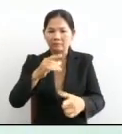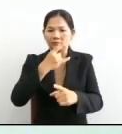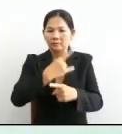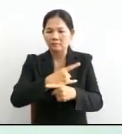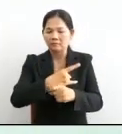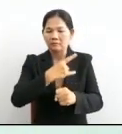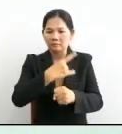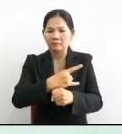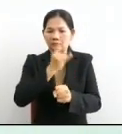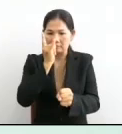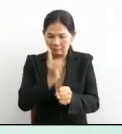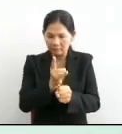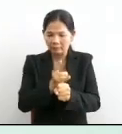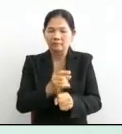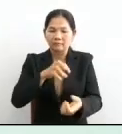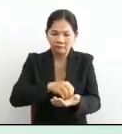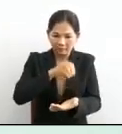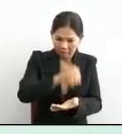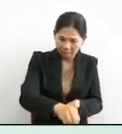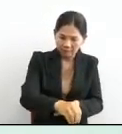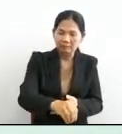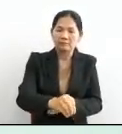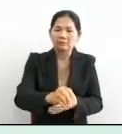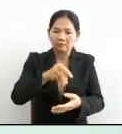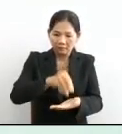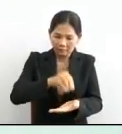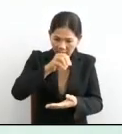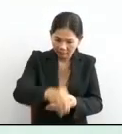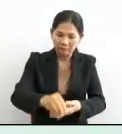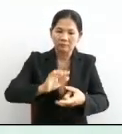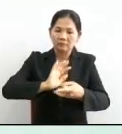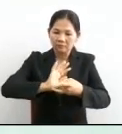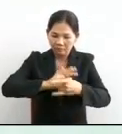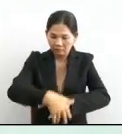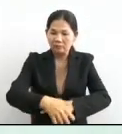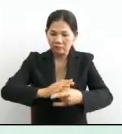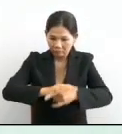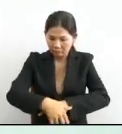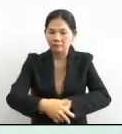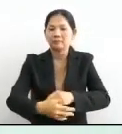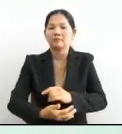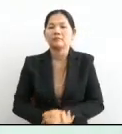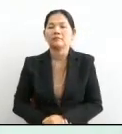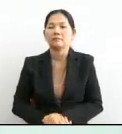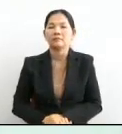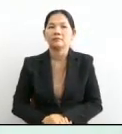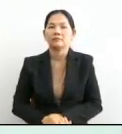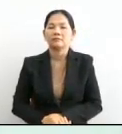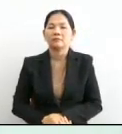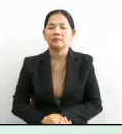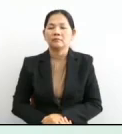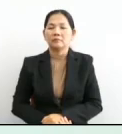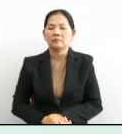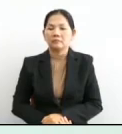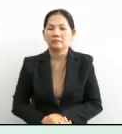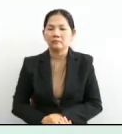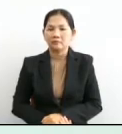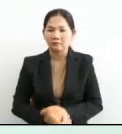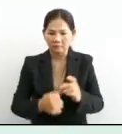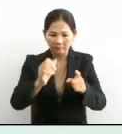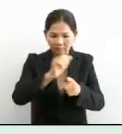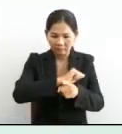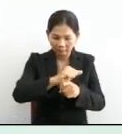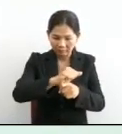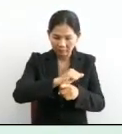bó đâm đầm lông mì chà nít chia xâm nô rộ bà dương là cốt chà xâm nô rộ bà dương ở lấy con mà mưa lùm hạt